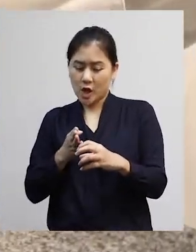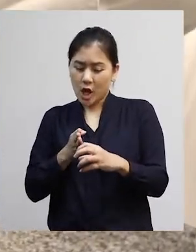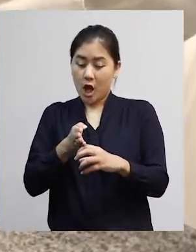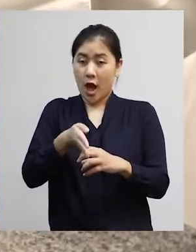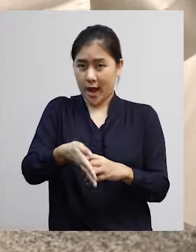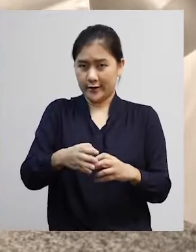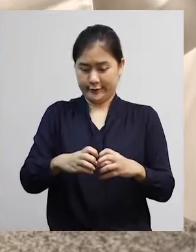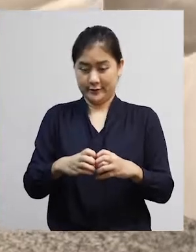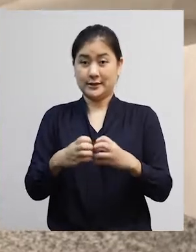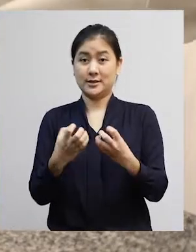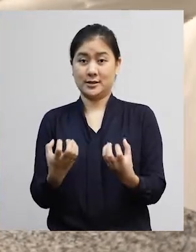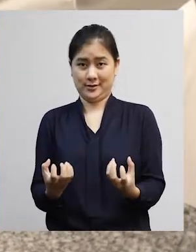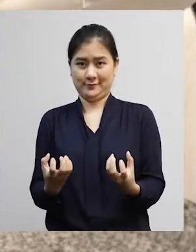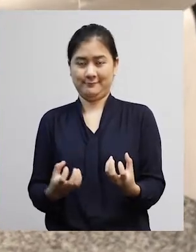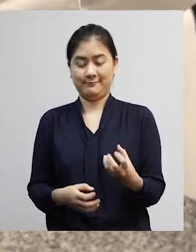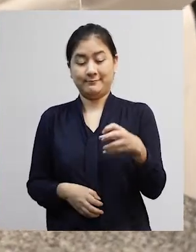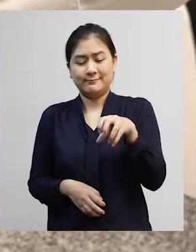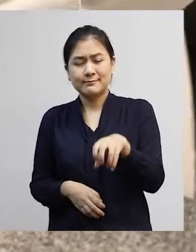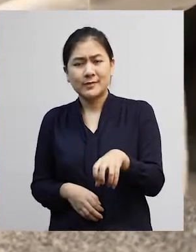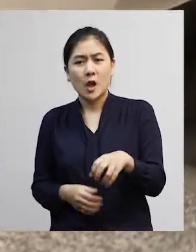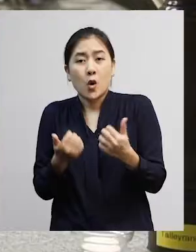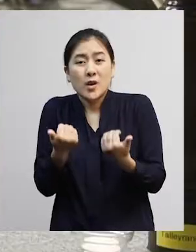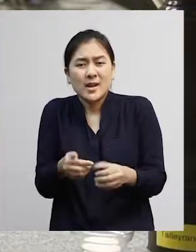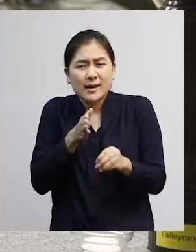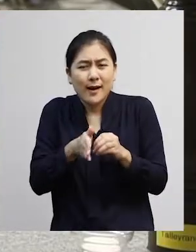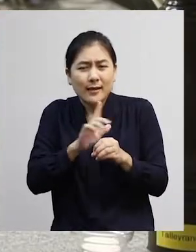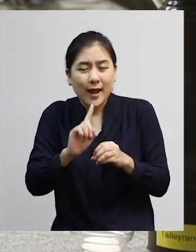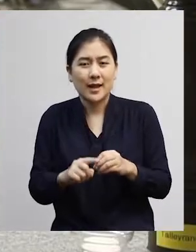วันนี้เราจะหั่นหอมใหญ่เป็นลูกเต๋าไซส์เล็กๆนะคะ